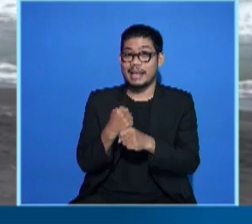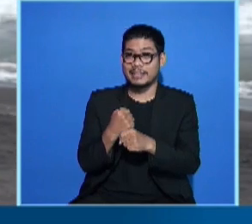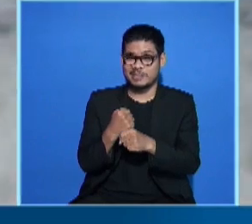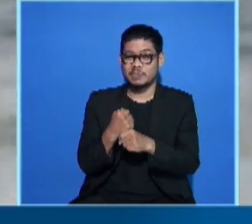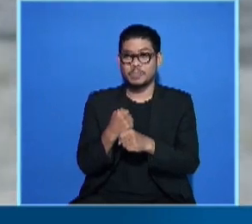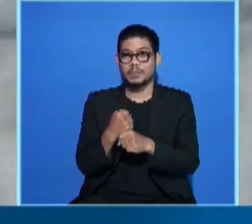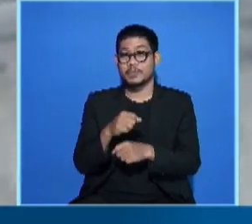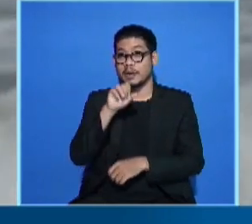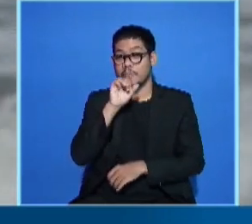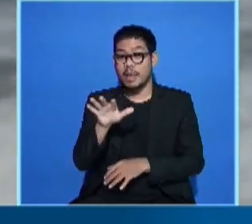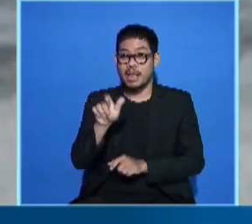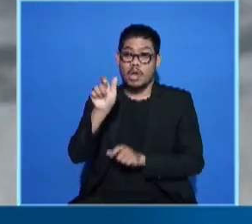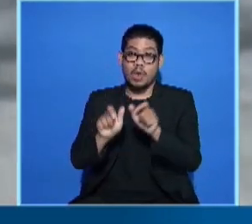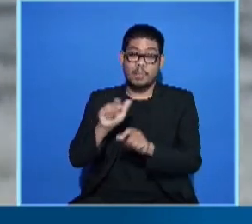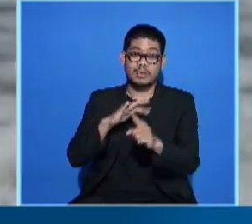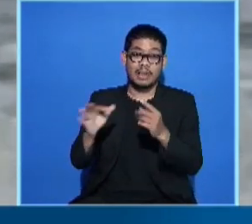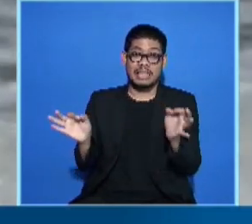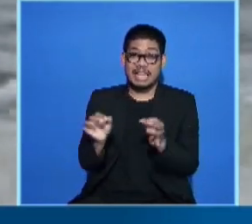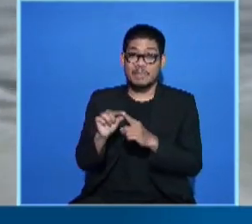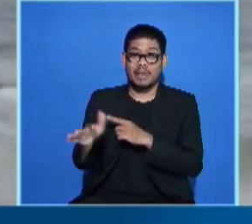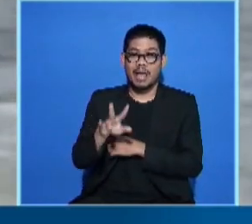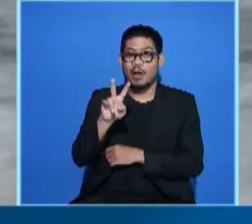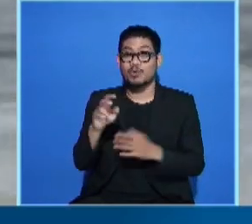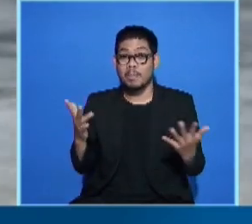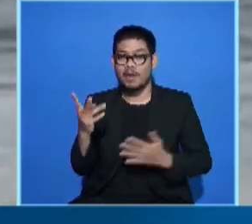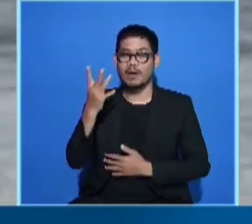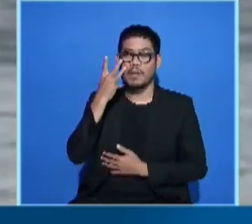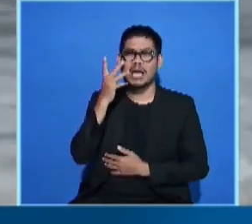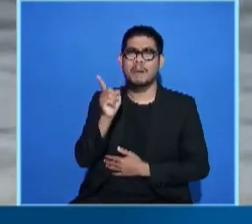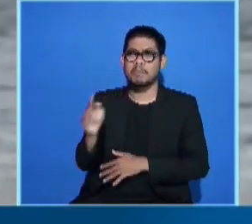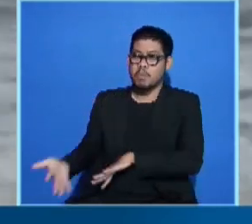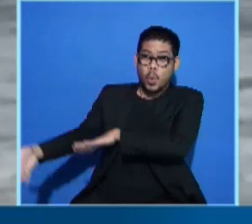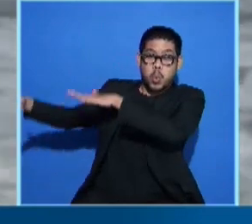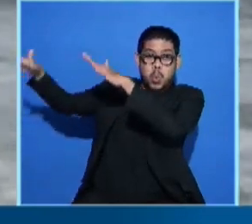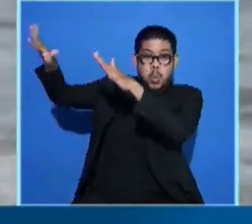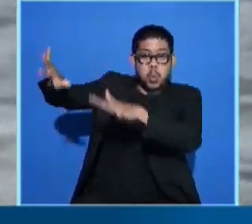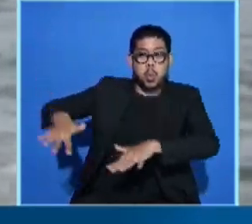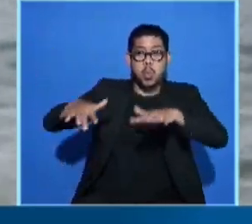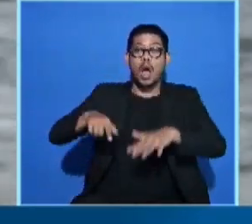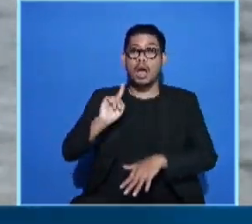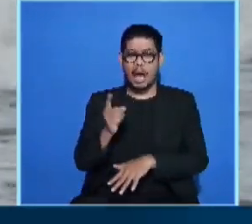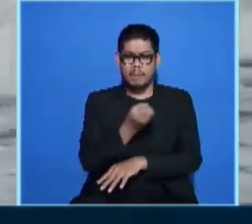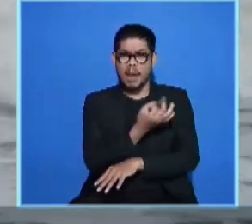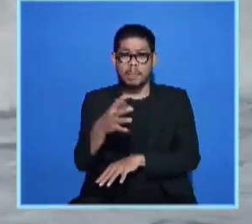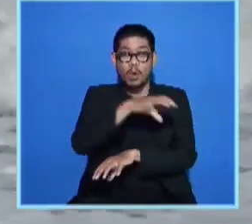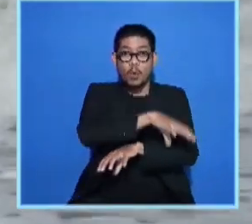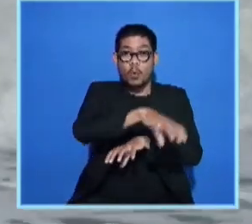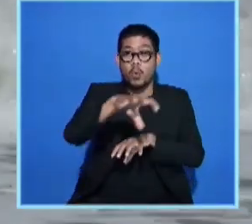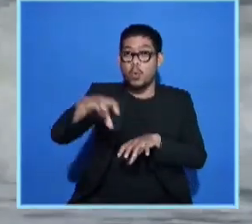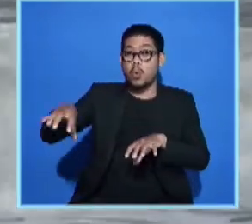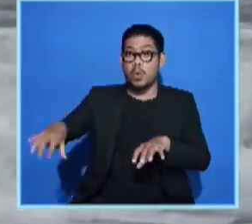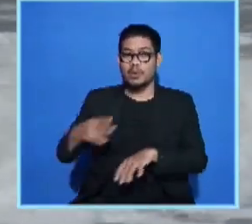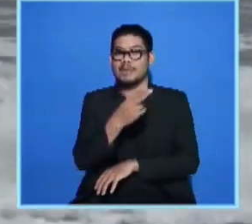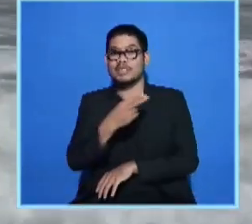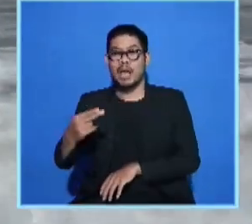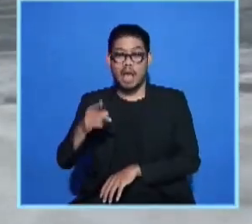menghimbau masyarakat pesisir untuk waspada terhadap potensi gelombang tinggi di beberapa wilayah perairan Indonesia termasuk